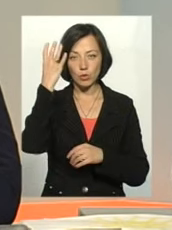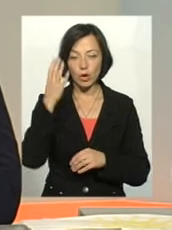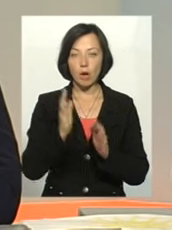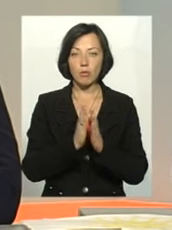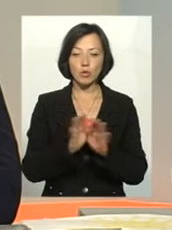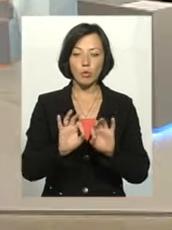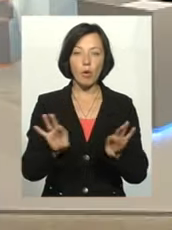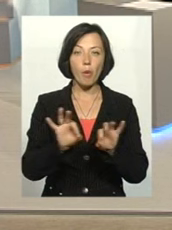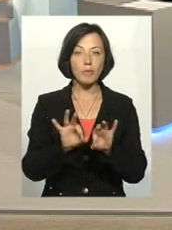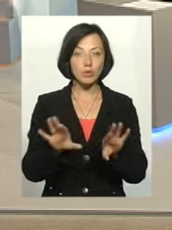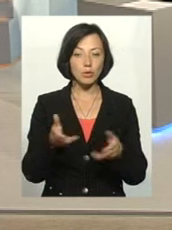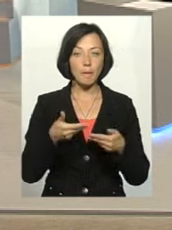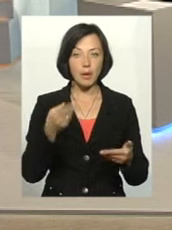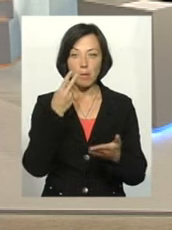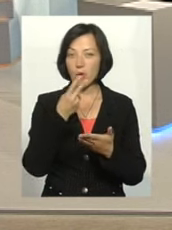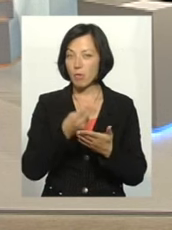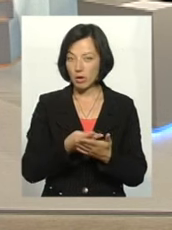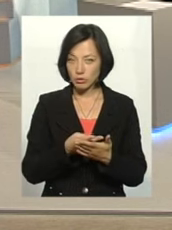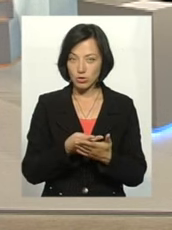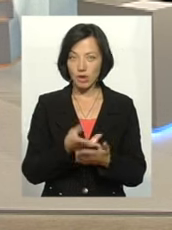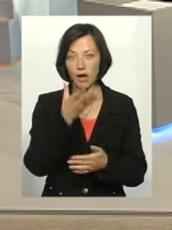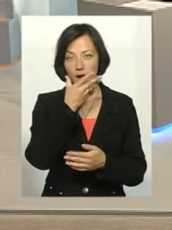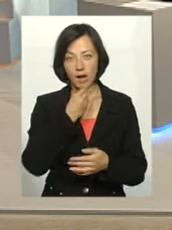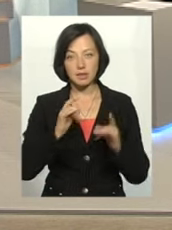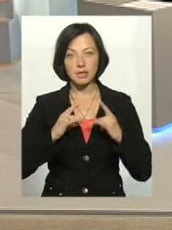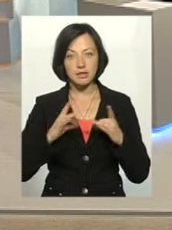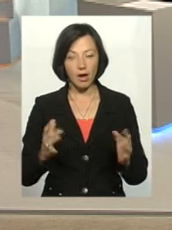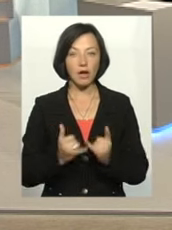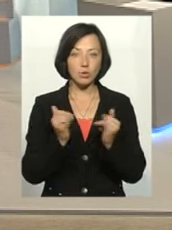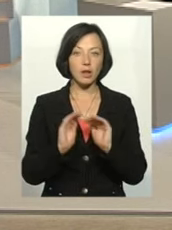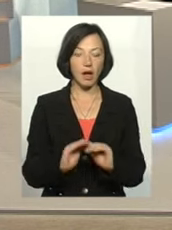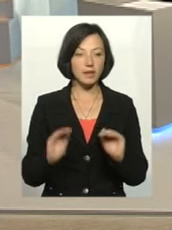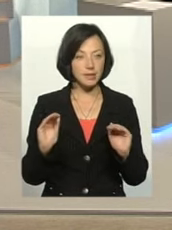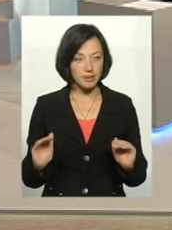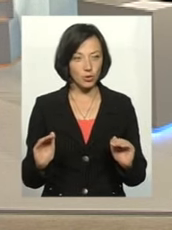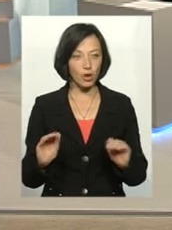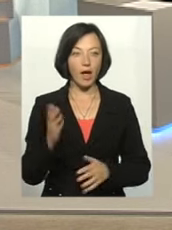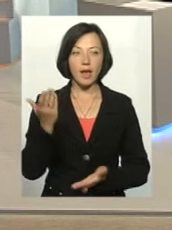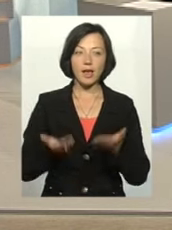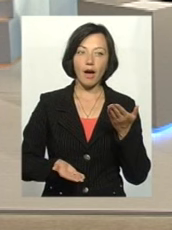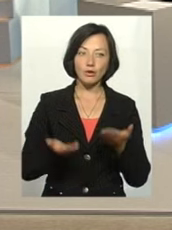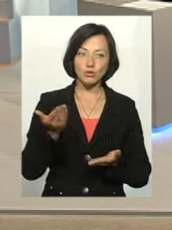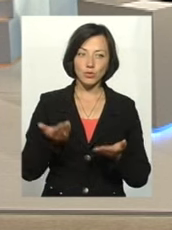вас, прокоментуйте. Ми побачили гарне свято для діток. Якщо